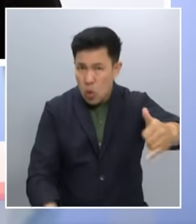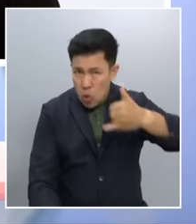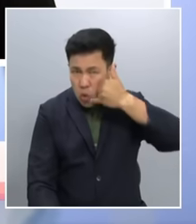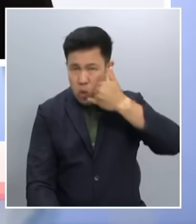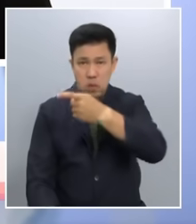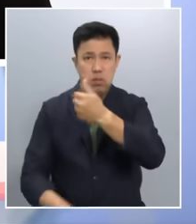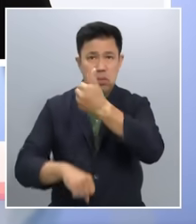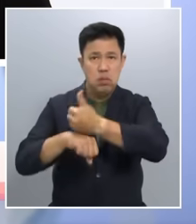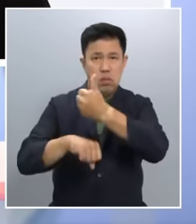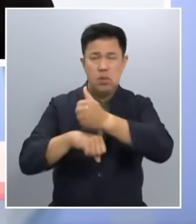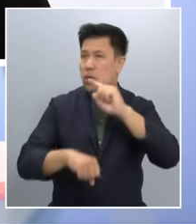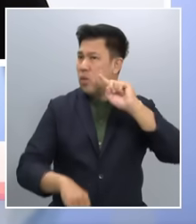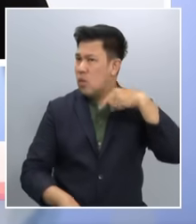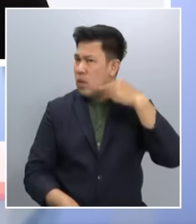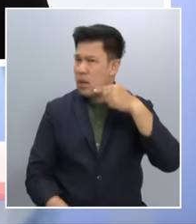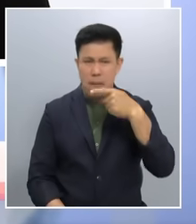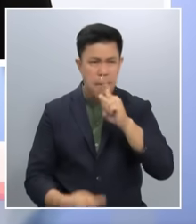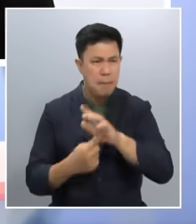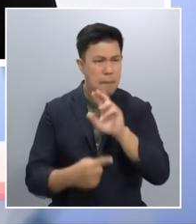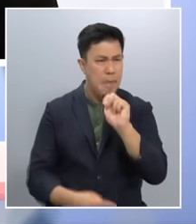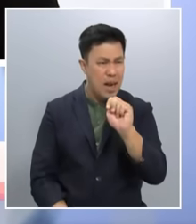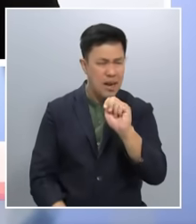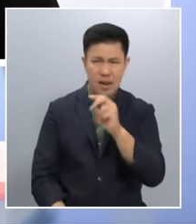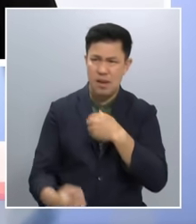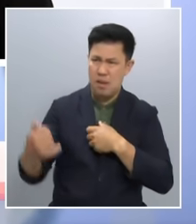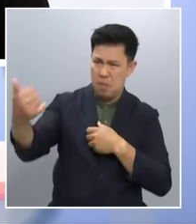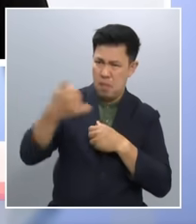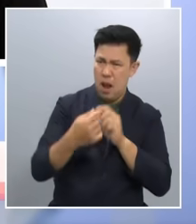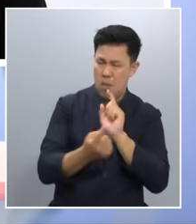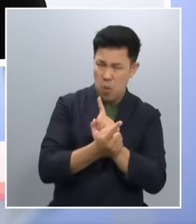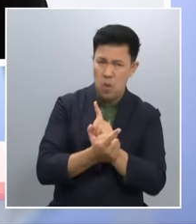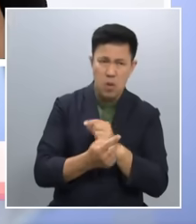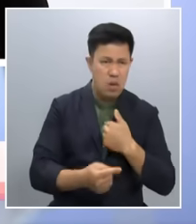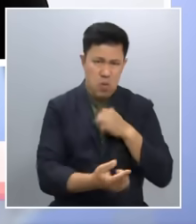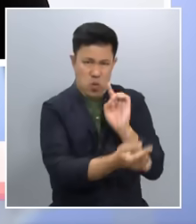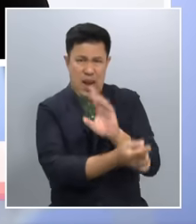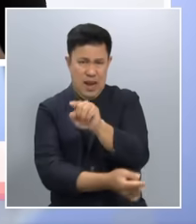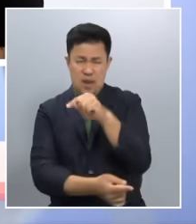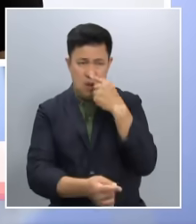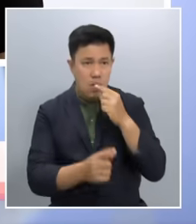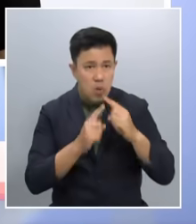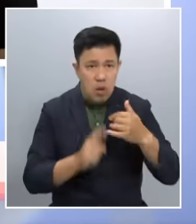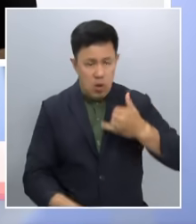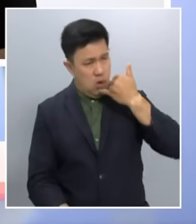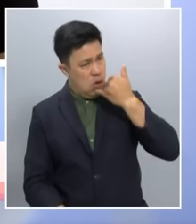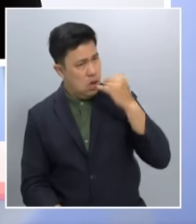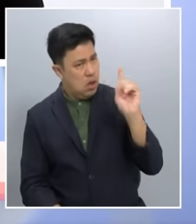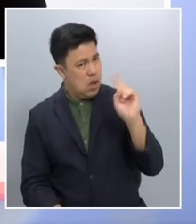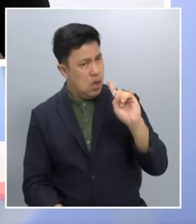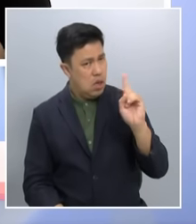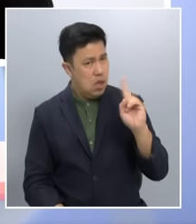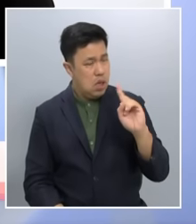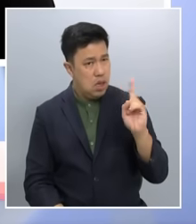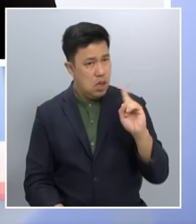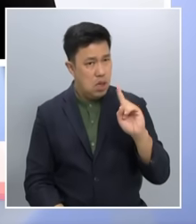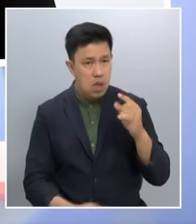อสปันมาหาผมก็ไม่รู้จักว่าบอสปันคือใครอยู่ๆเขาก็คุยกับผมเลยผมก็ตกใจว่าเอ้าอะไรแล้วทำไม